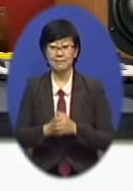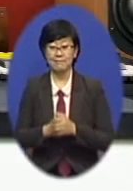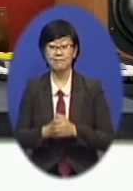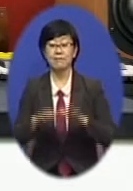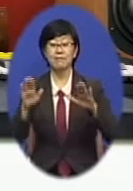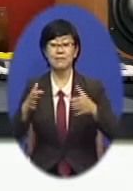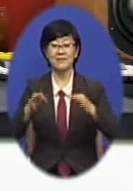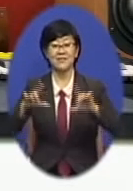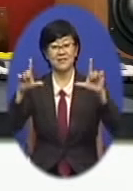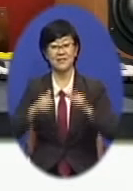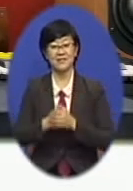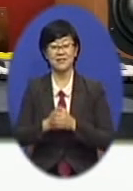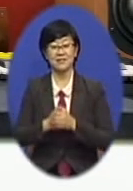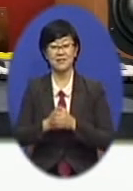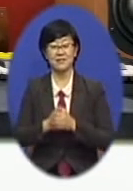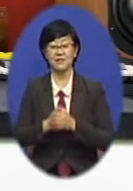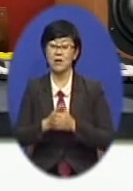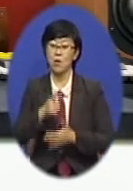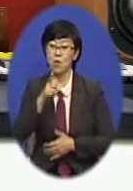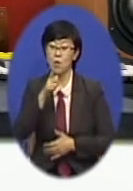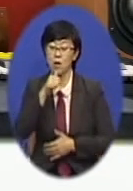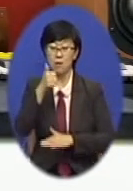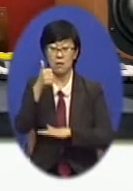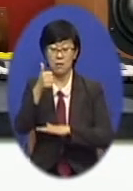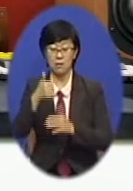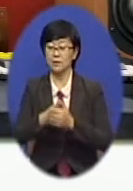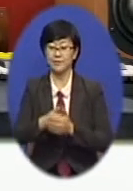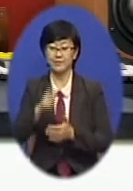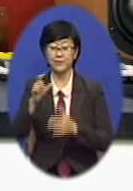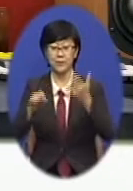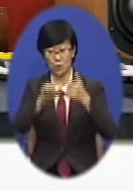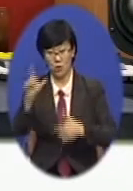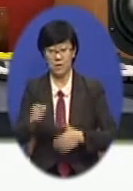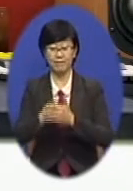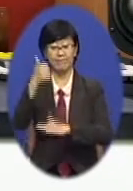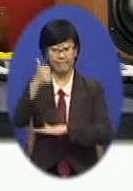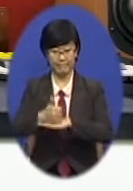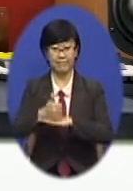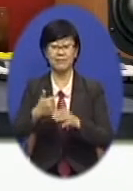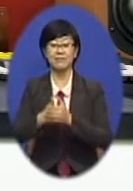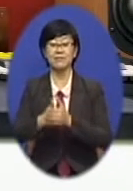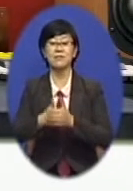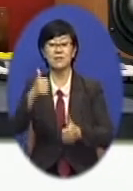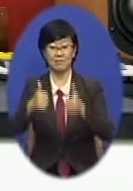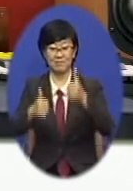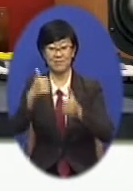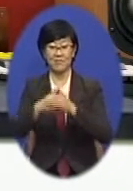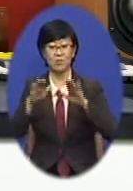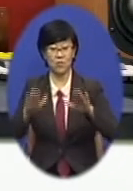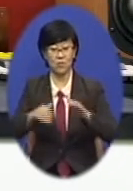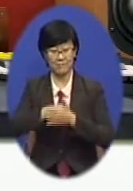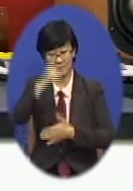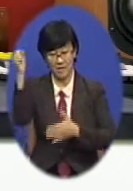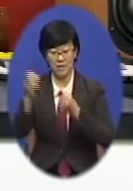이번 금요일이 월말 결선이에요. 네. 월말 결선이기 때문에 오늘 이제 창원하신 분은 금요일에